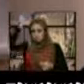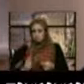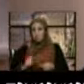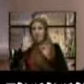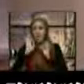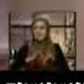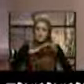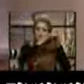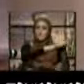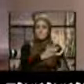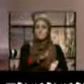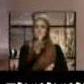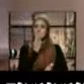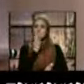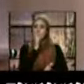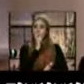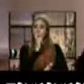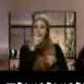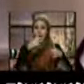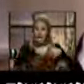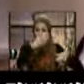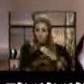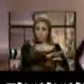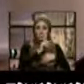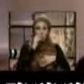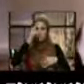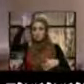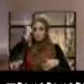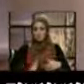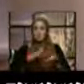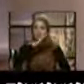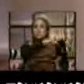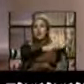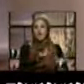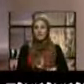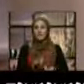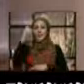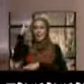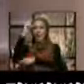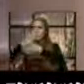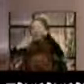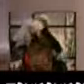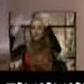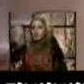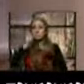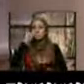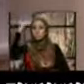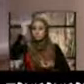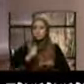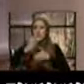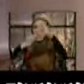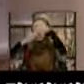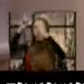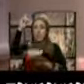كل ده من أموال الزكاة. ساعتها كده يشعر المجتمع أنه لحمة واحدة بفضل الله. فإذا خرقنا